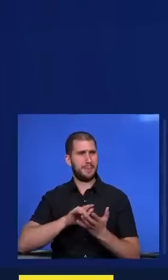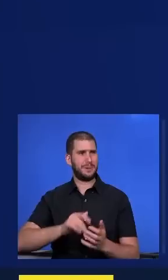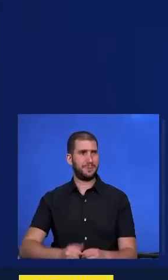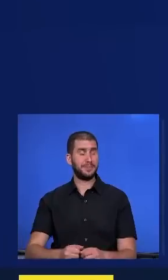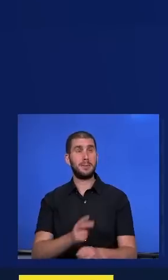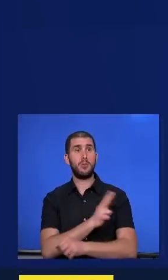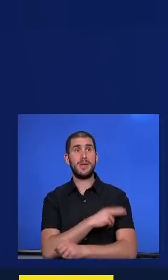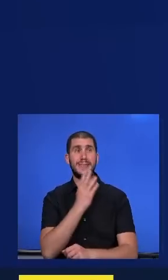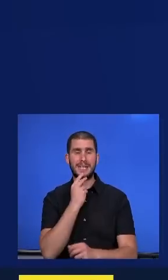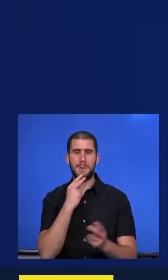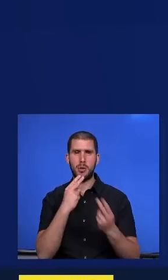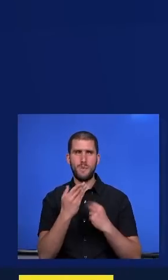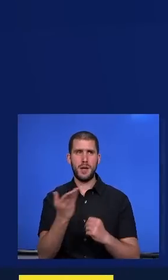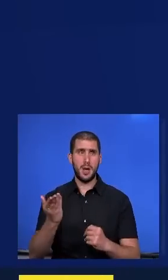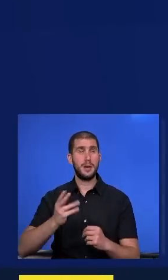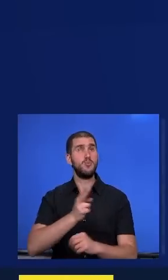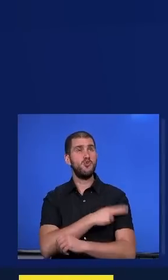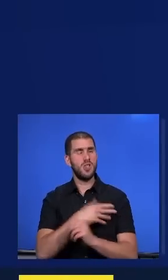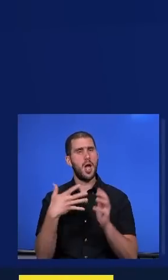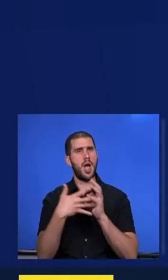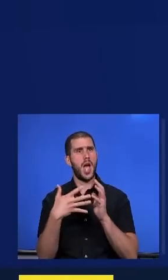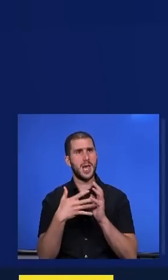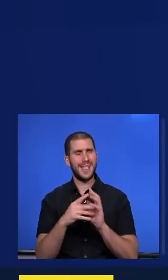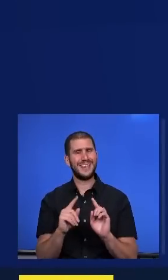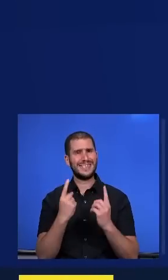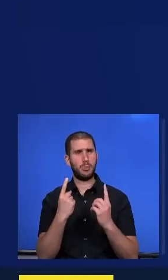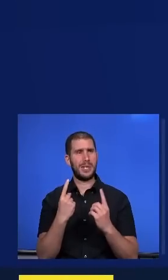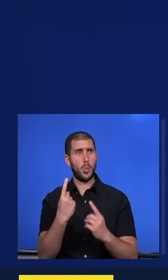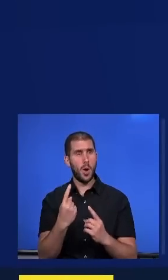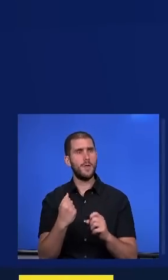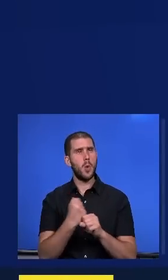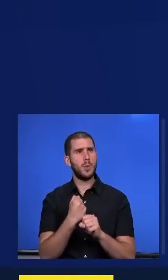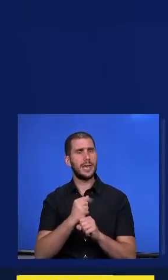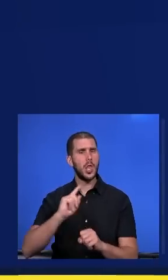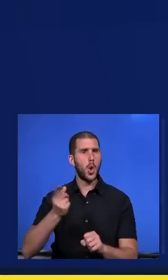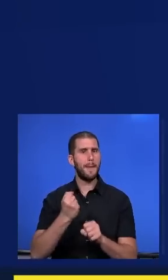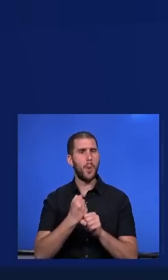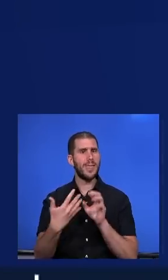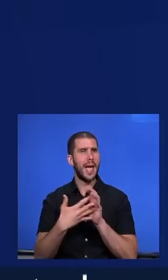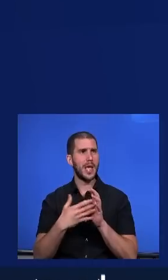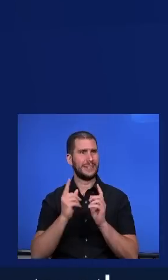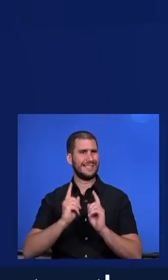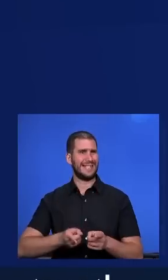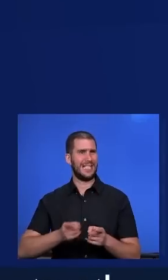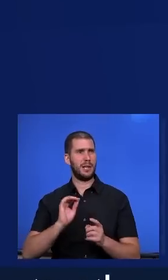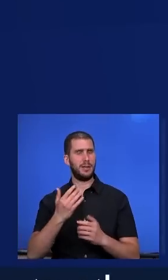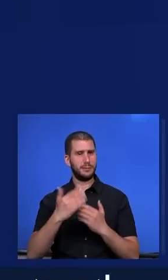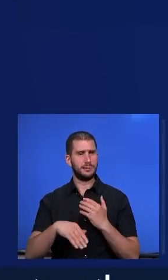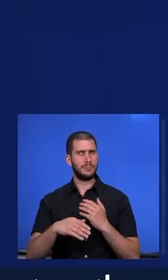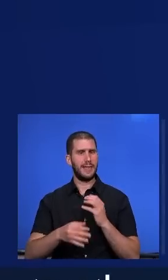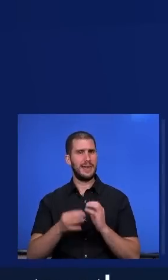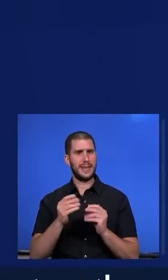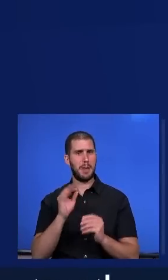ממשטרת ישראל נמסר בתגובה. המשטרה פתחה בחקירת נסיבות האירוע ומבצעת את כלל פעולות החקירה הנדרשות למיצוי הדין עם